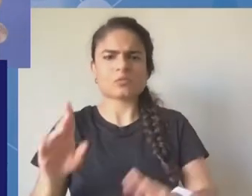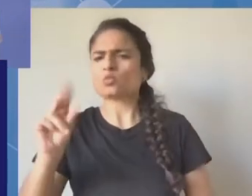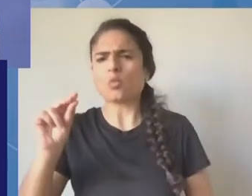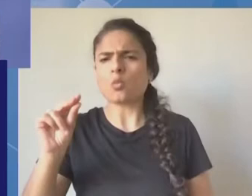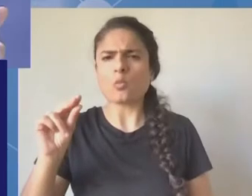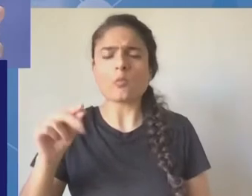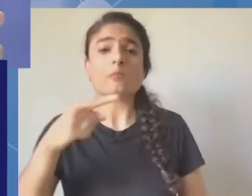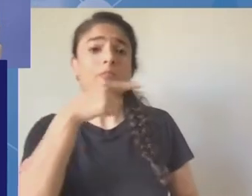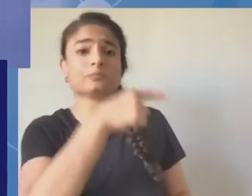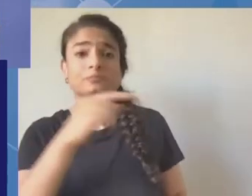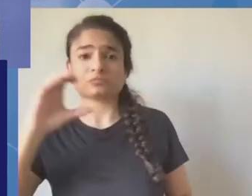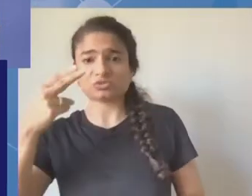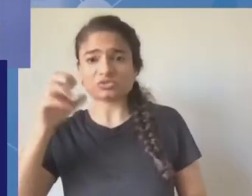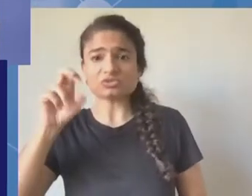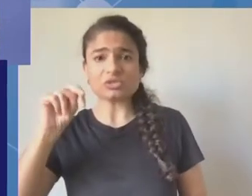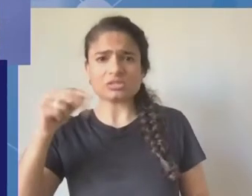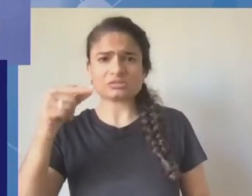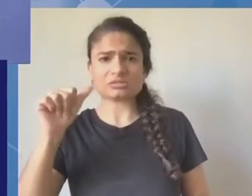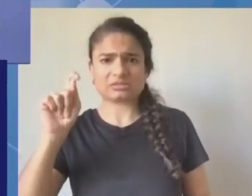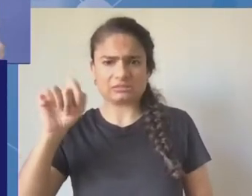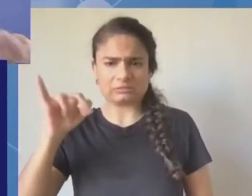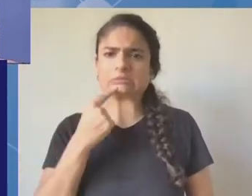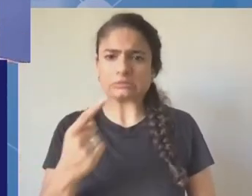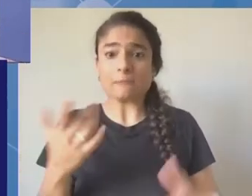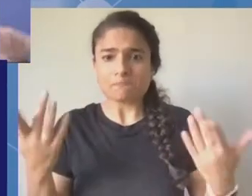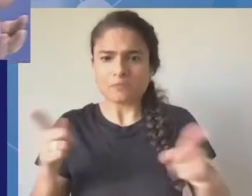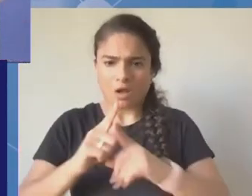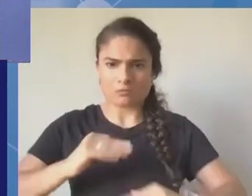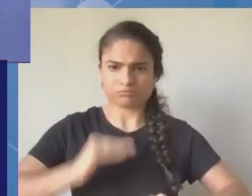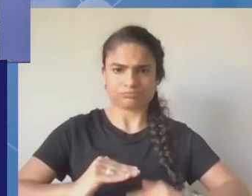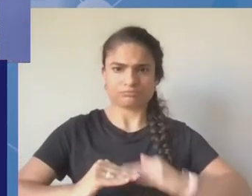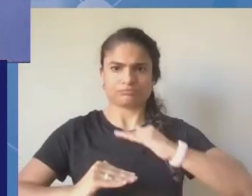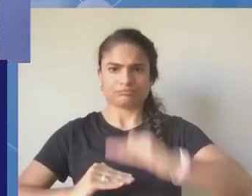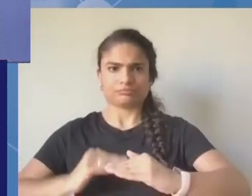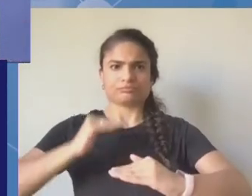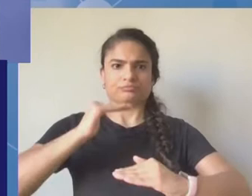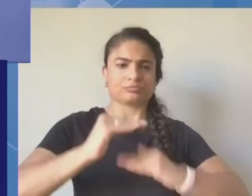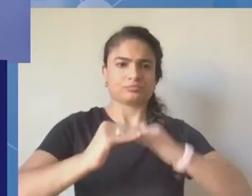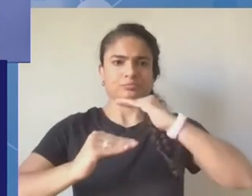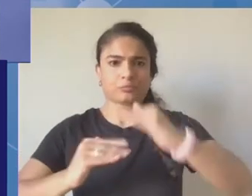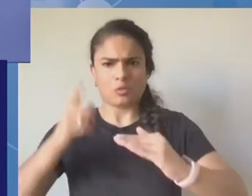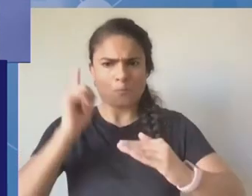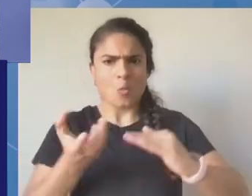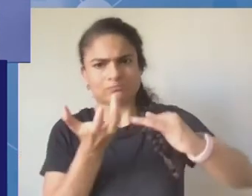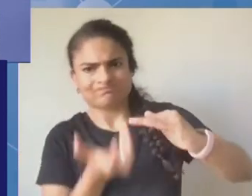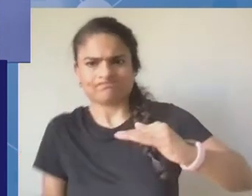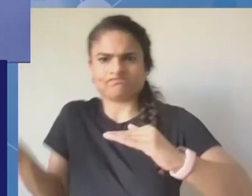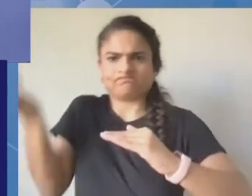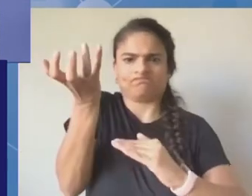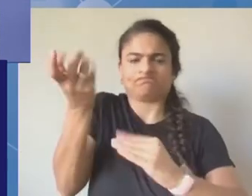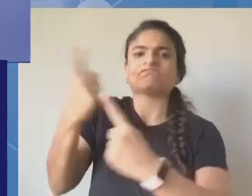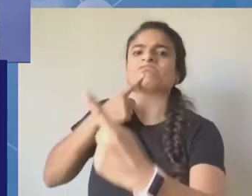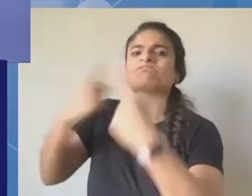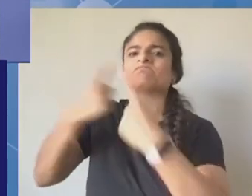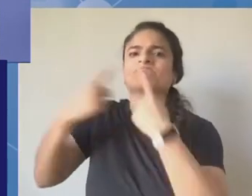在这里我也说明，必须我们没有提到过的吧，但是确实我同意可能是这样的一些现象，这